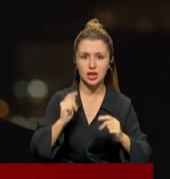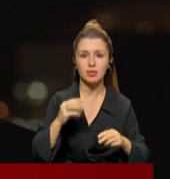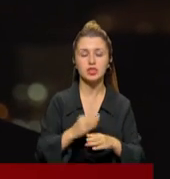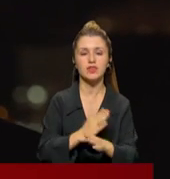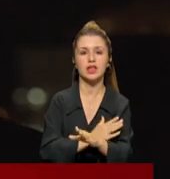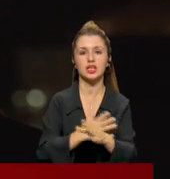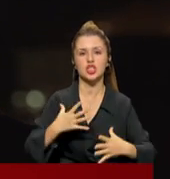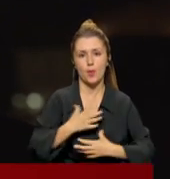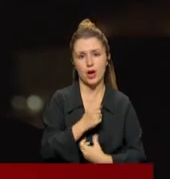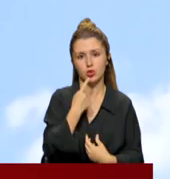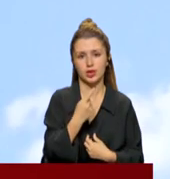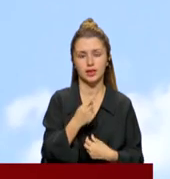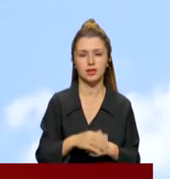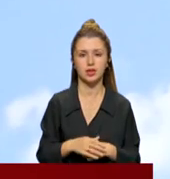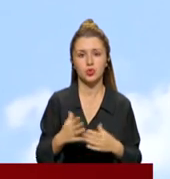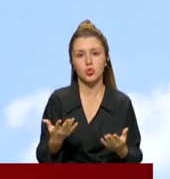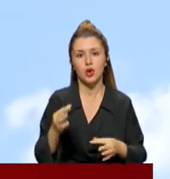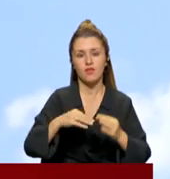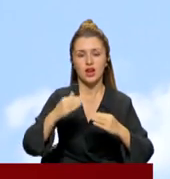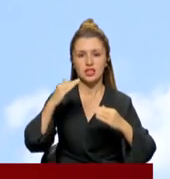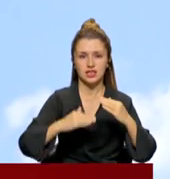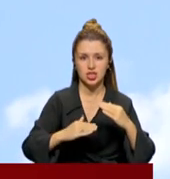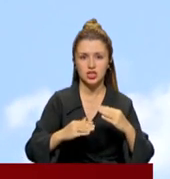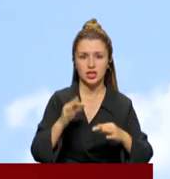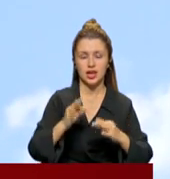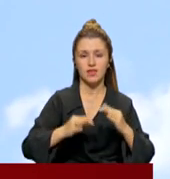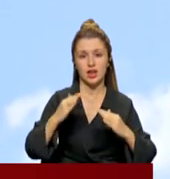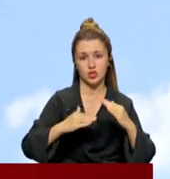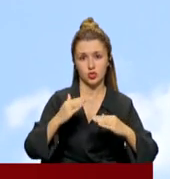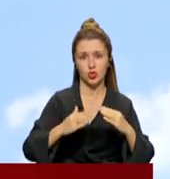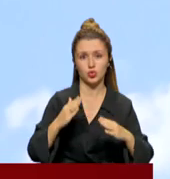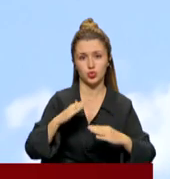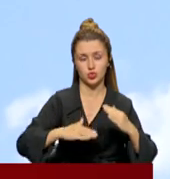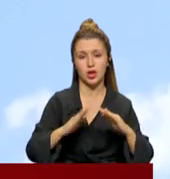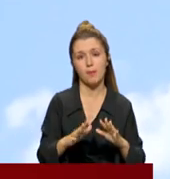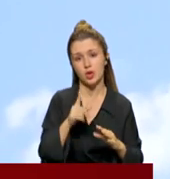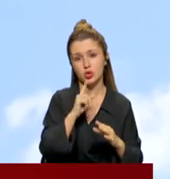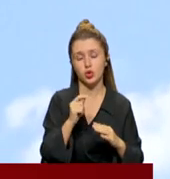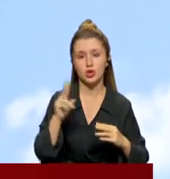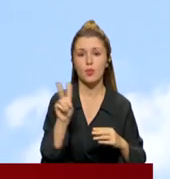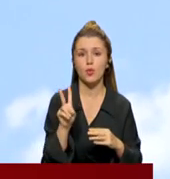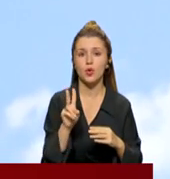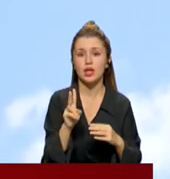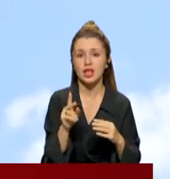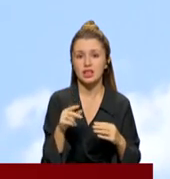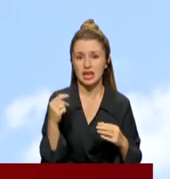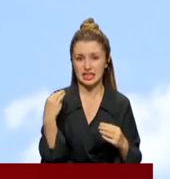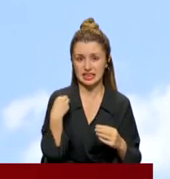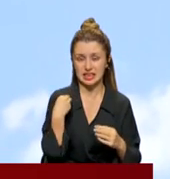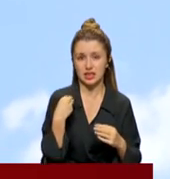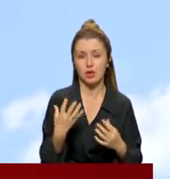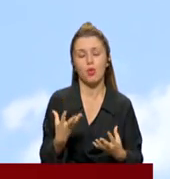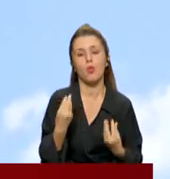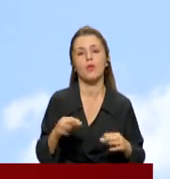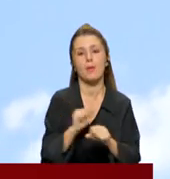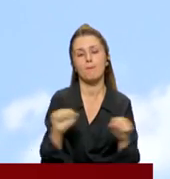vatandaşı mağdur ettiğini dile getirdi. Güya faiz inecek, enflasyon da düşecekti. Ama sözde model daha üzerinde mürekkebi kurumadan su kaynattı.